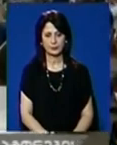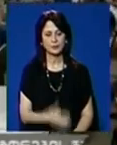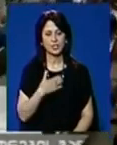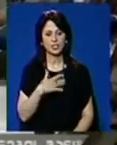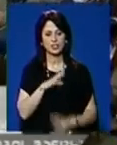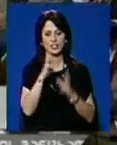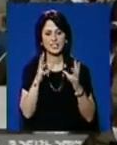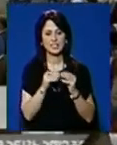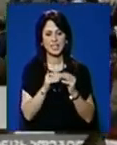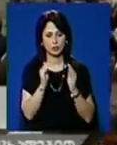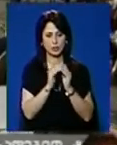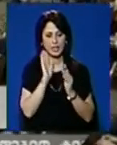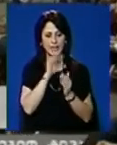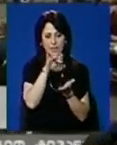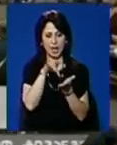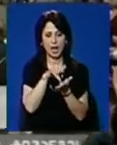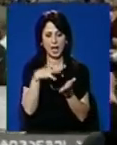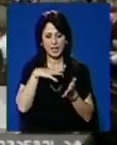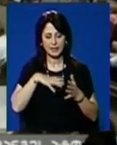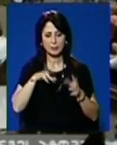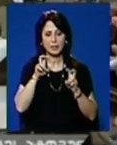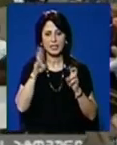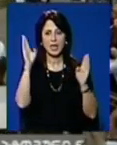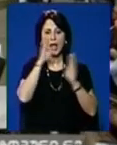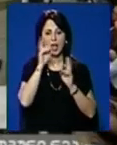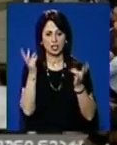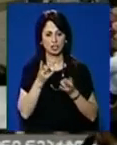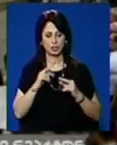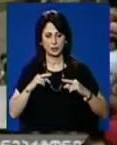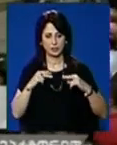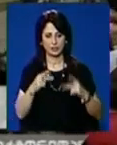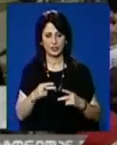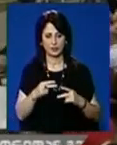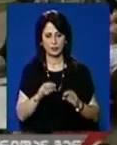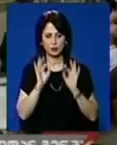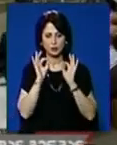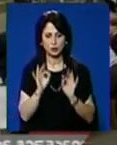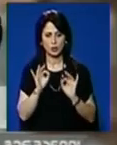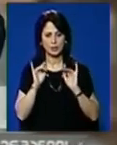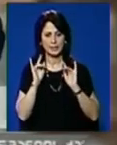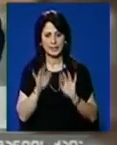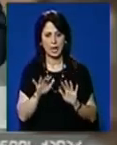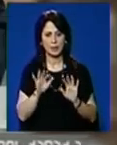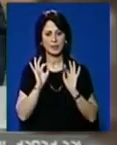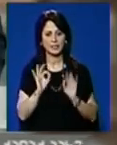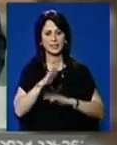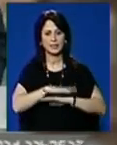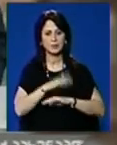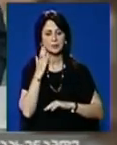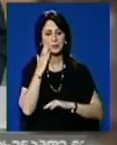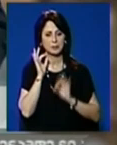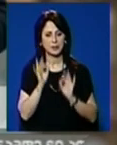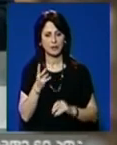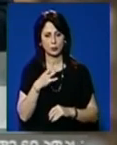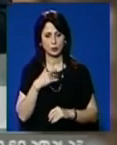ჩვენ საერთო სახლს, ჩვენ დედაქალაქს, ჩვენ თბილისს დღეს ჰაერივით ჭირდება ცვლილებები. მოტივირებული, საქმიანი და წესიერი ადამიანები